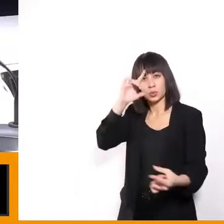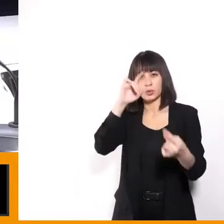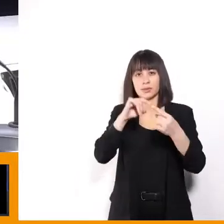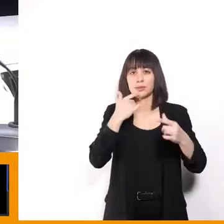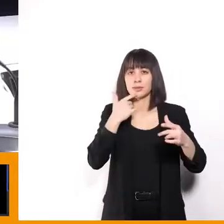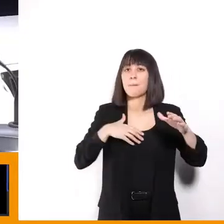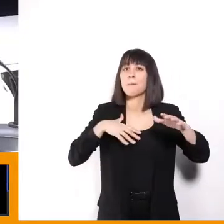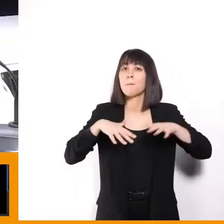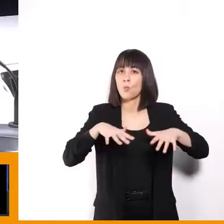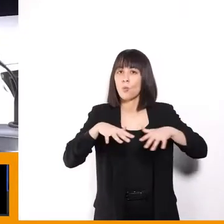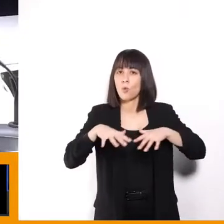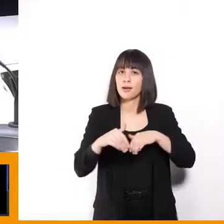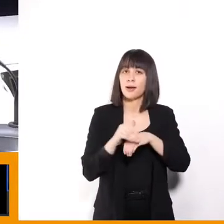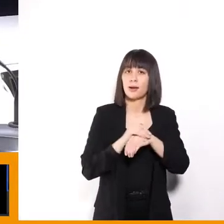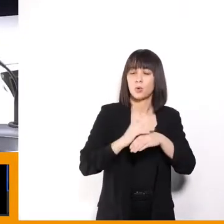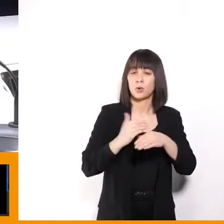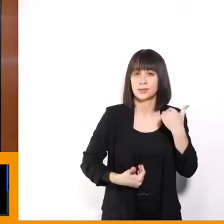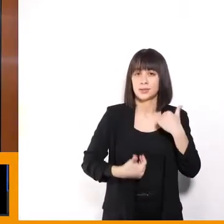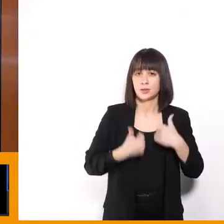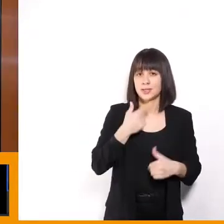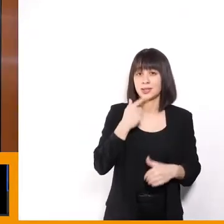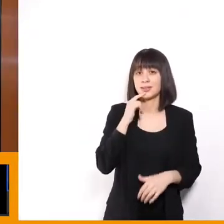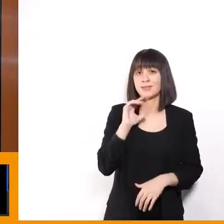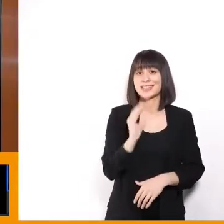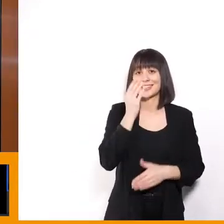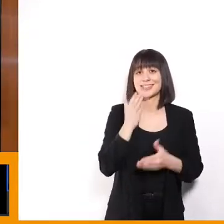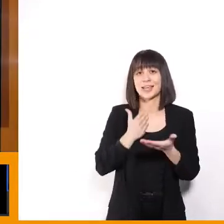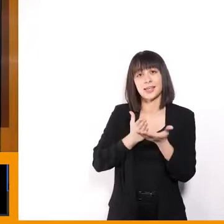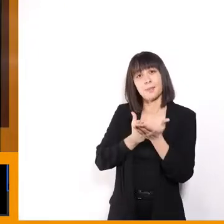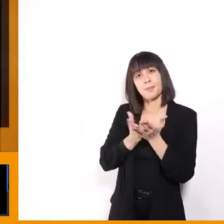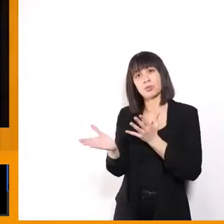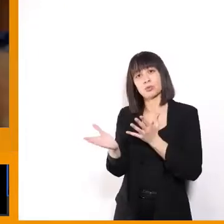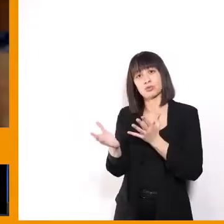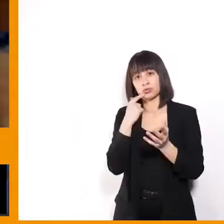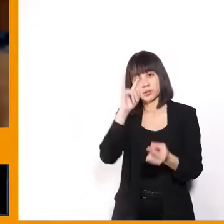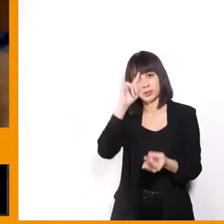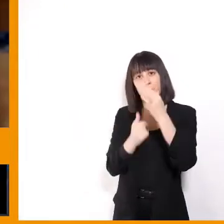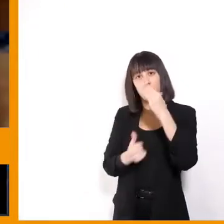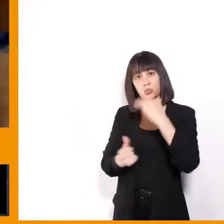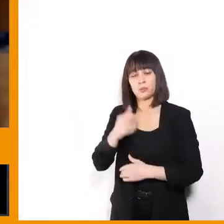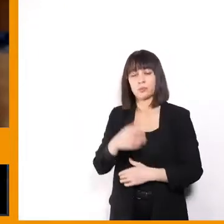du handicap et notamment sur la 5e branche autonomie.